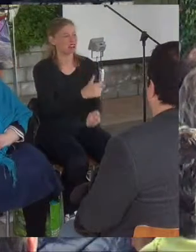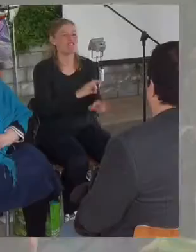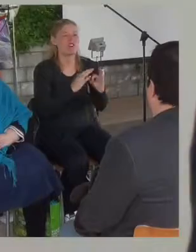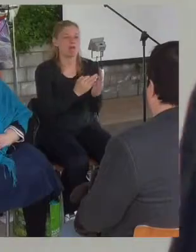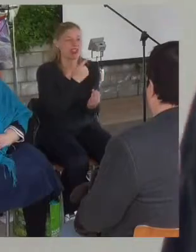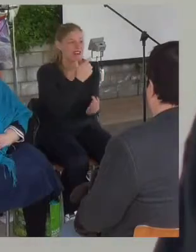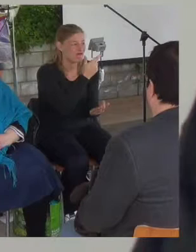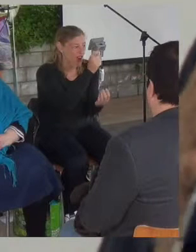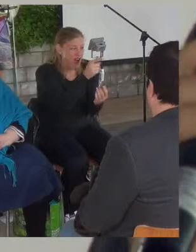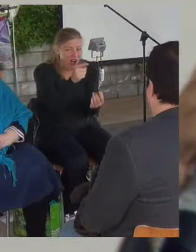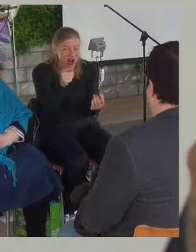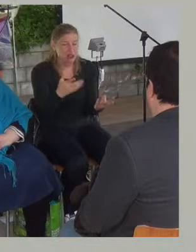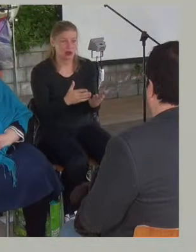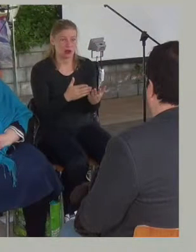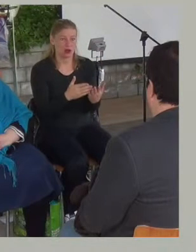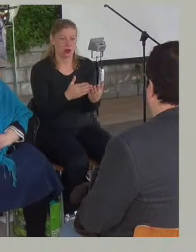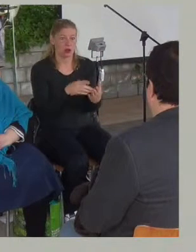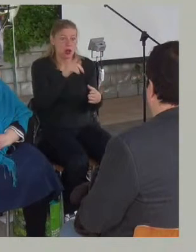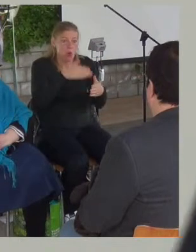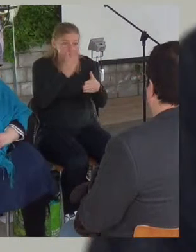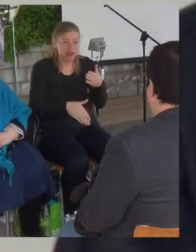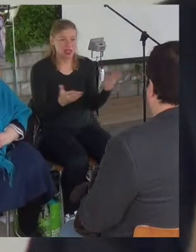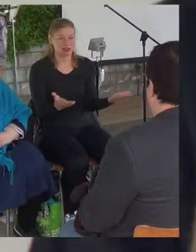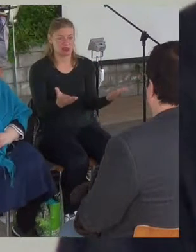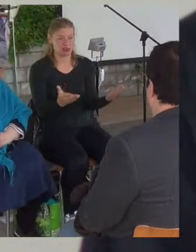seid. Am Ende Monat reicht's knapp.